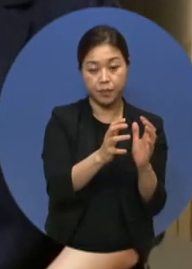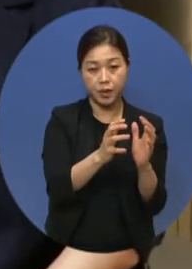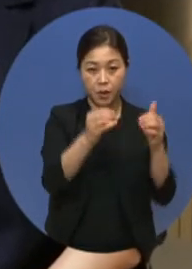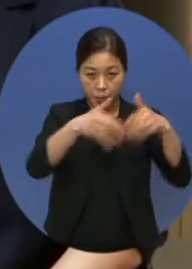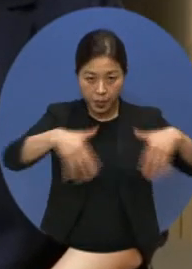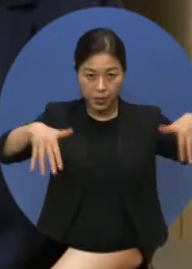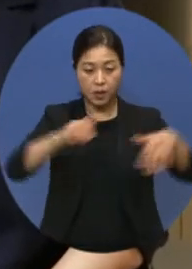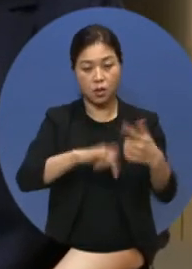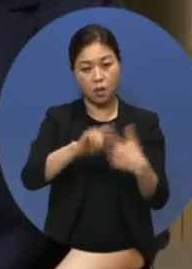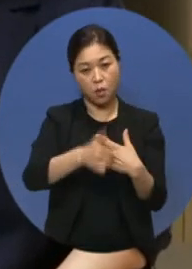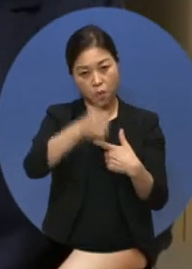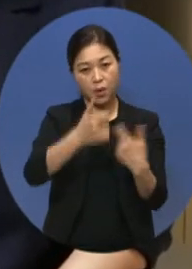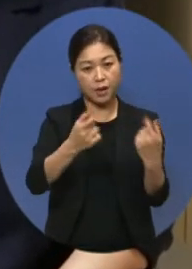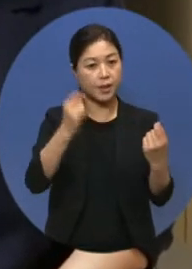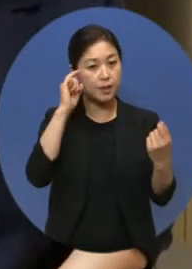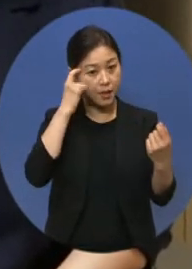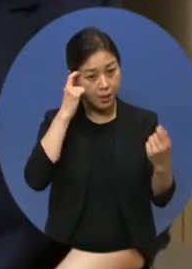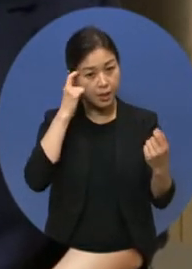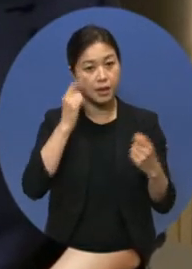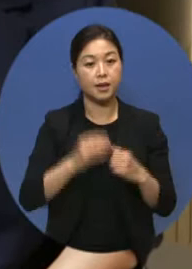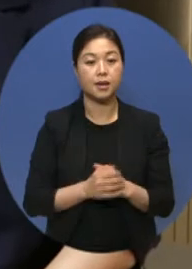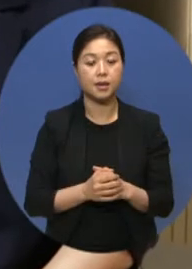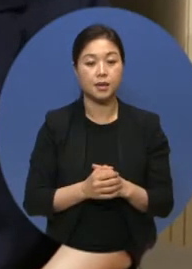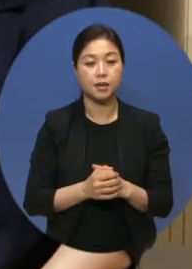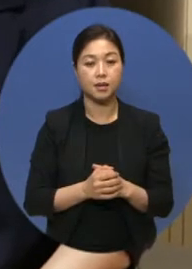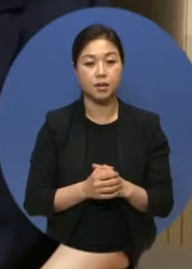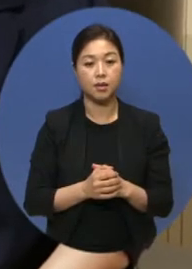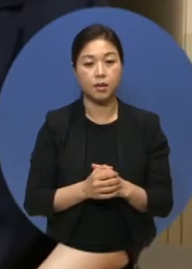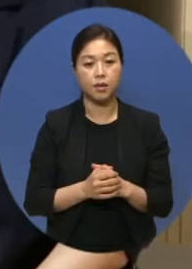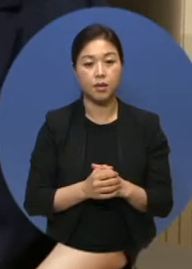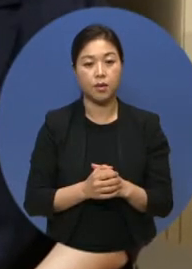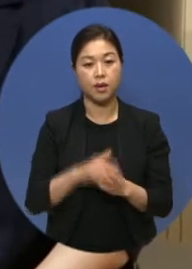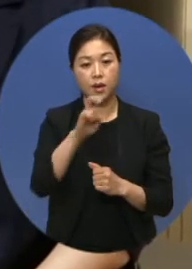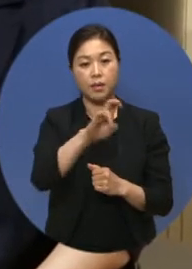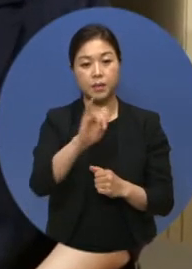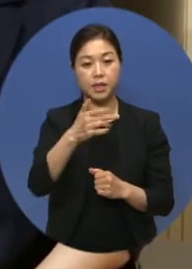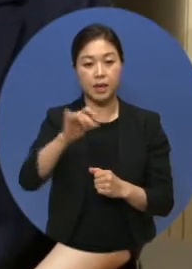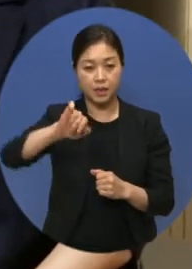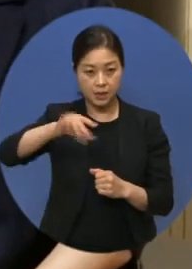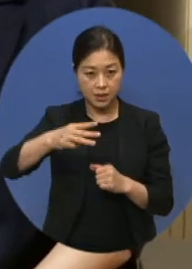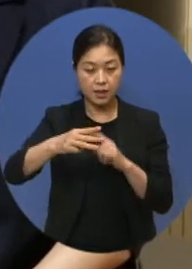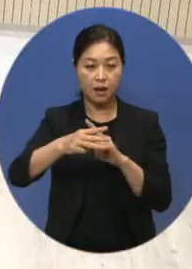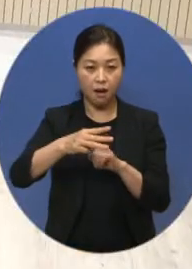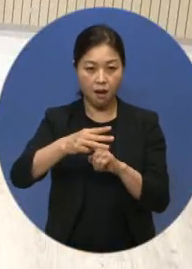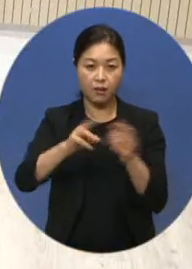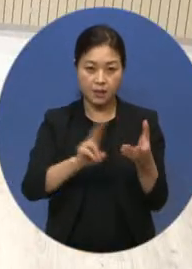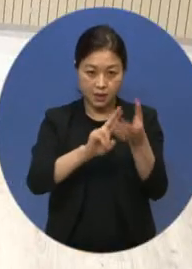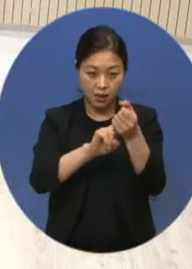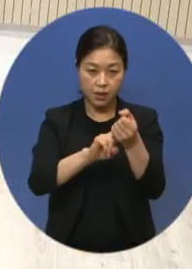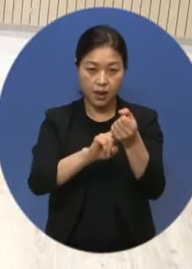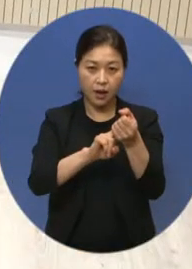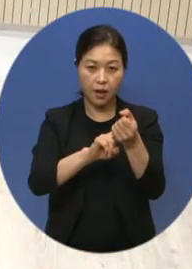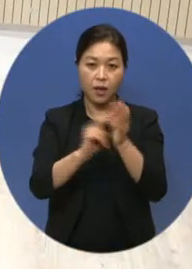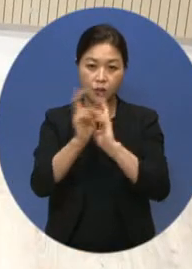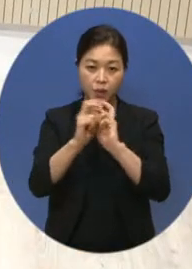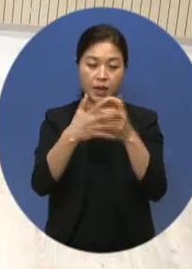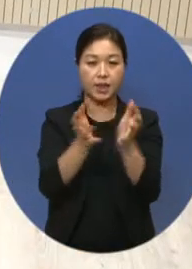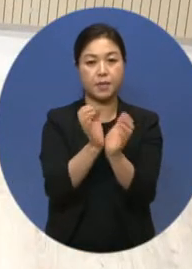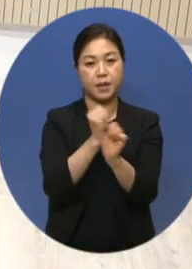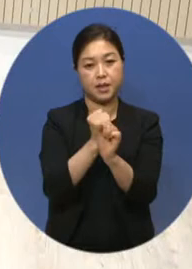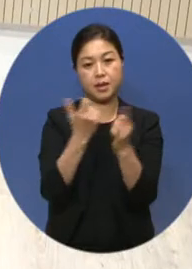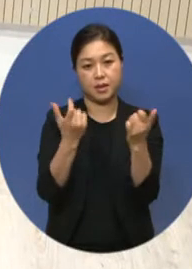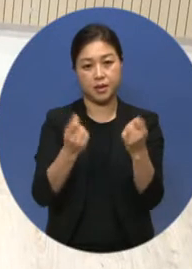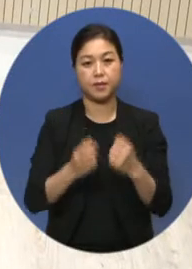지속하는 게 좋겠다 싶어서 만든 성악 앙상블입니다. 그 미라클